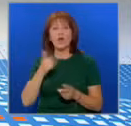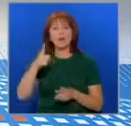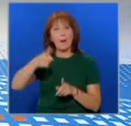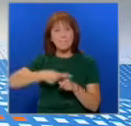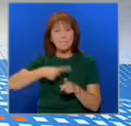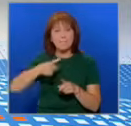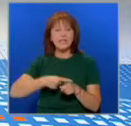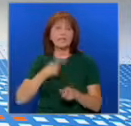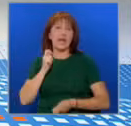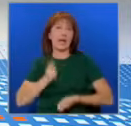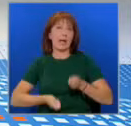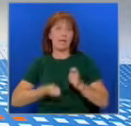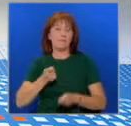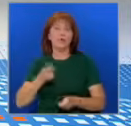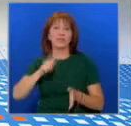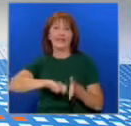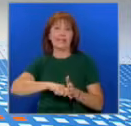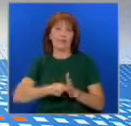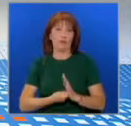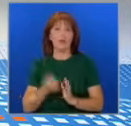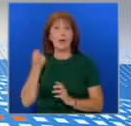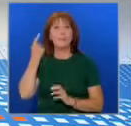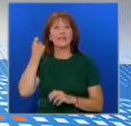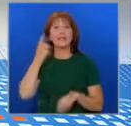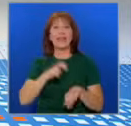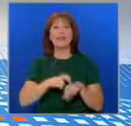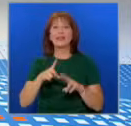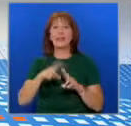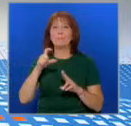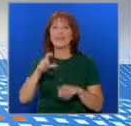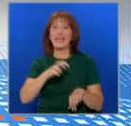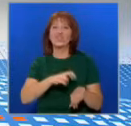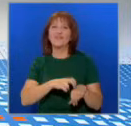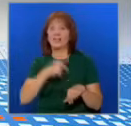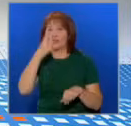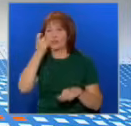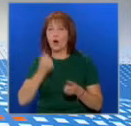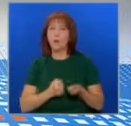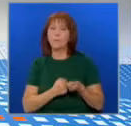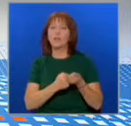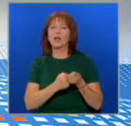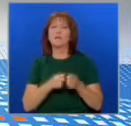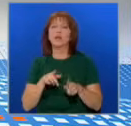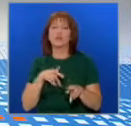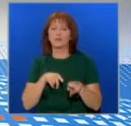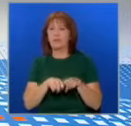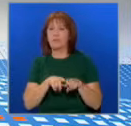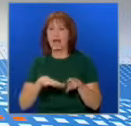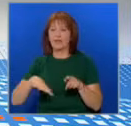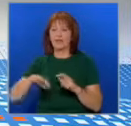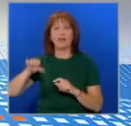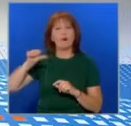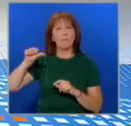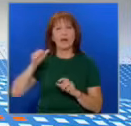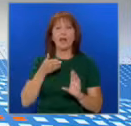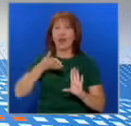ремонт и по тази причина се оказа заключена. Председателят на ДПС Джевдет Чакъров, подкрепен от свои поддръжници в партията,